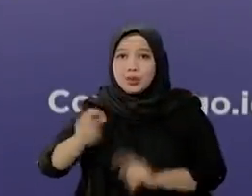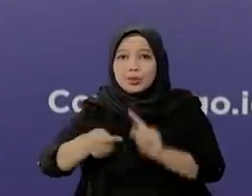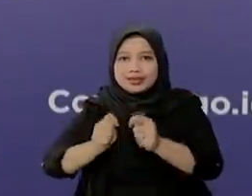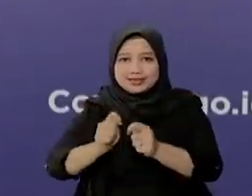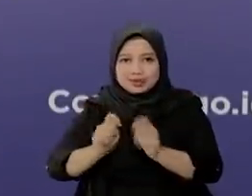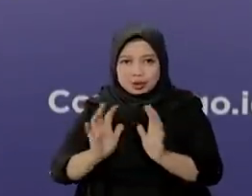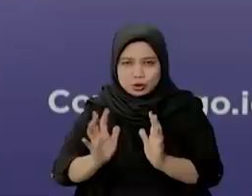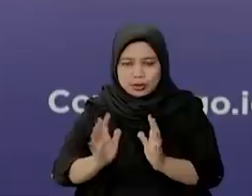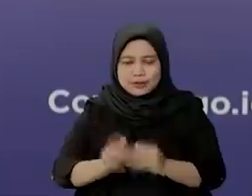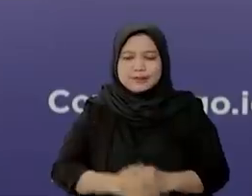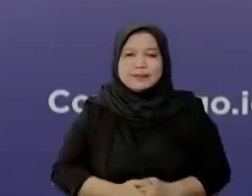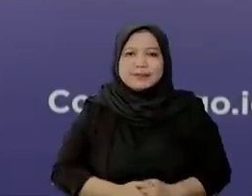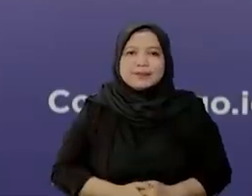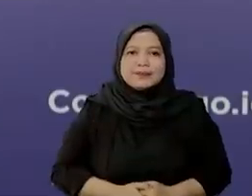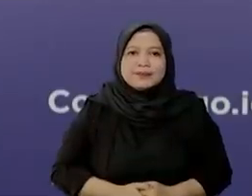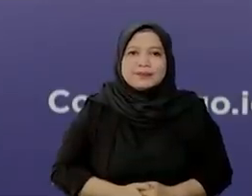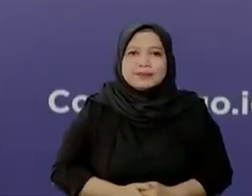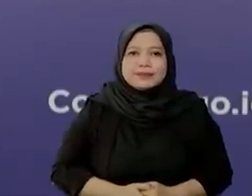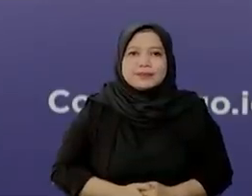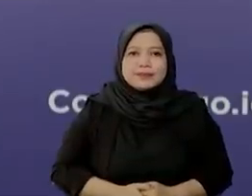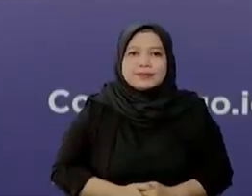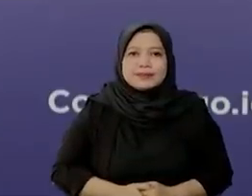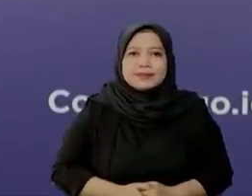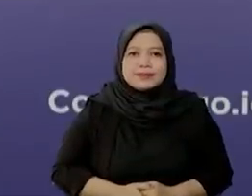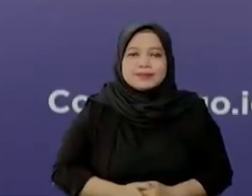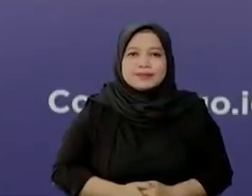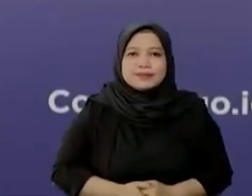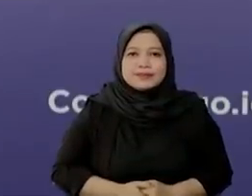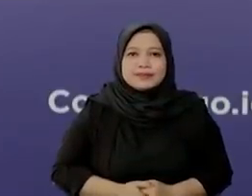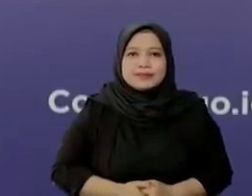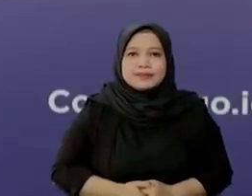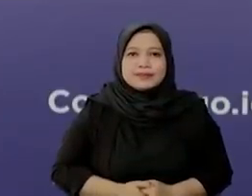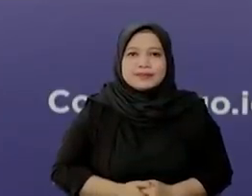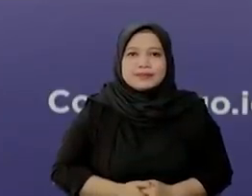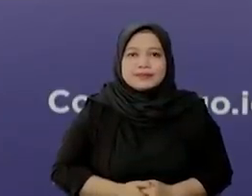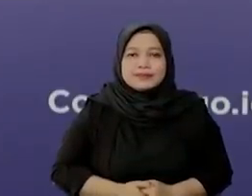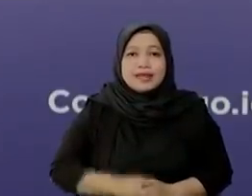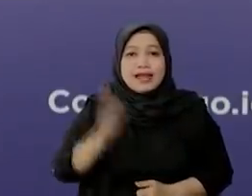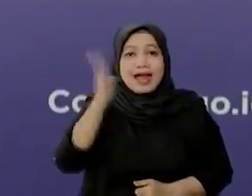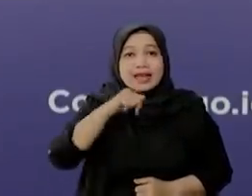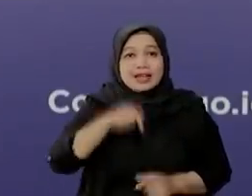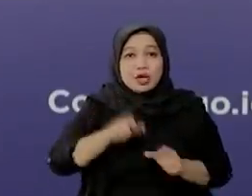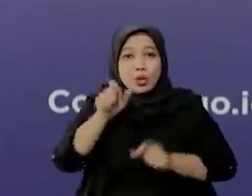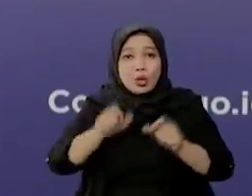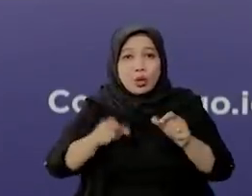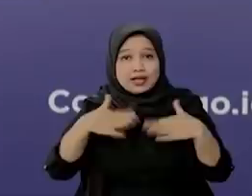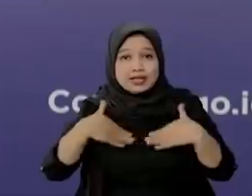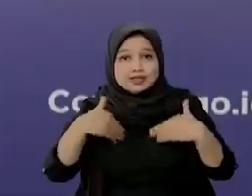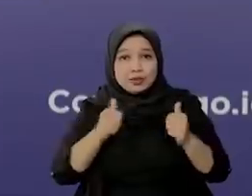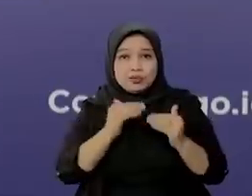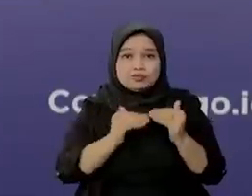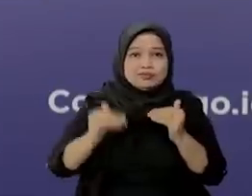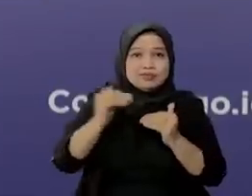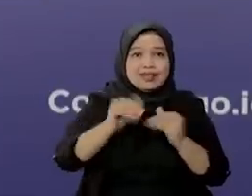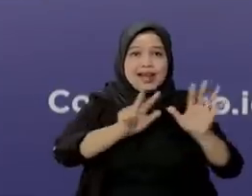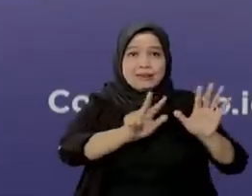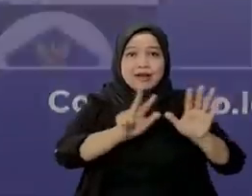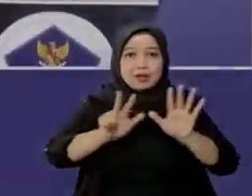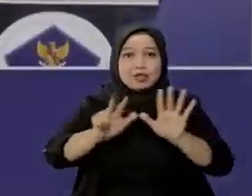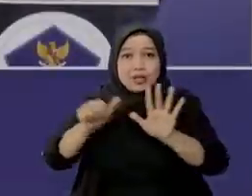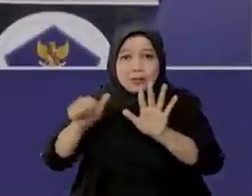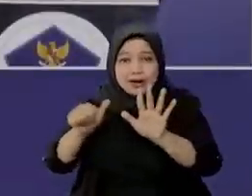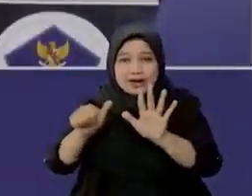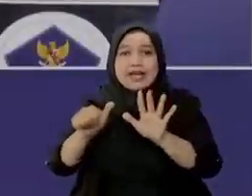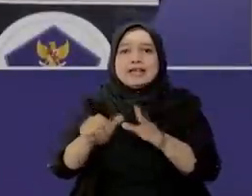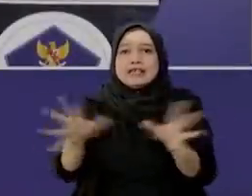persatu juta penduduk angka sembuh yang kita dapatkan hari ini adalah 866 orang